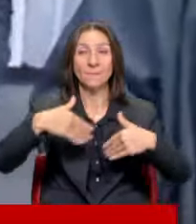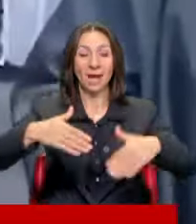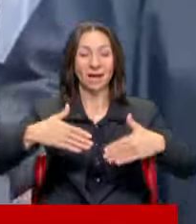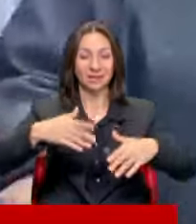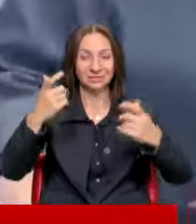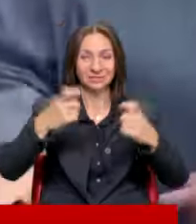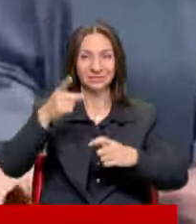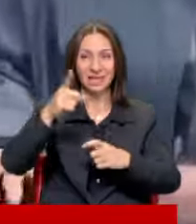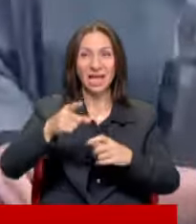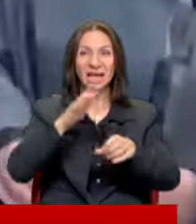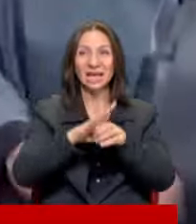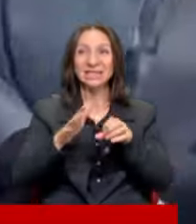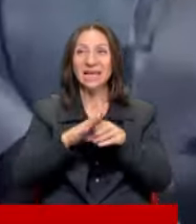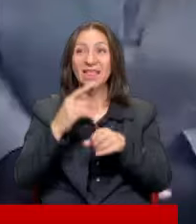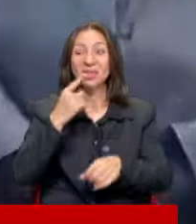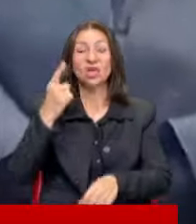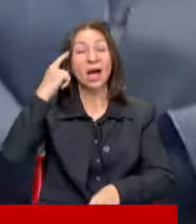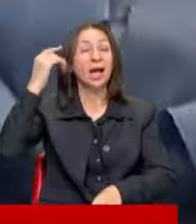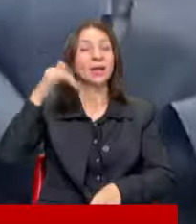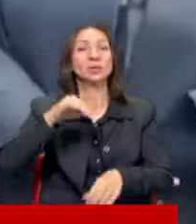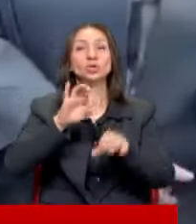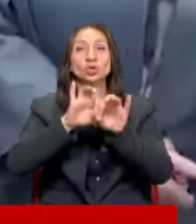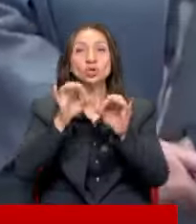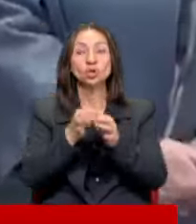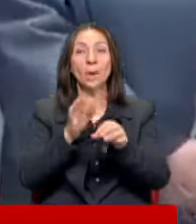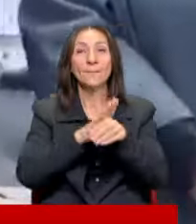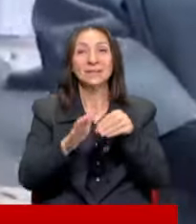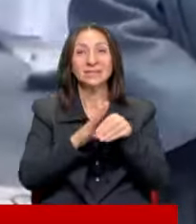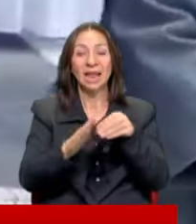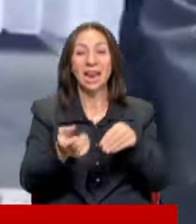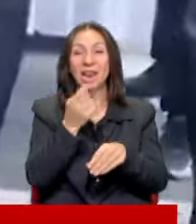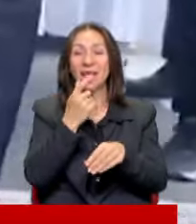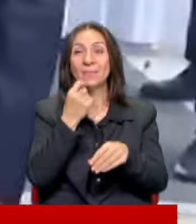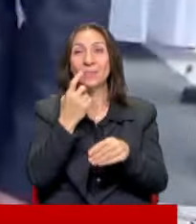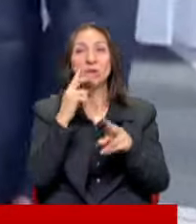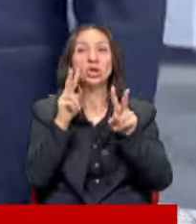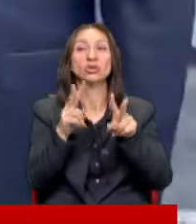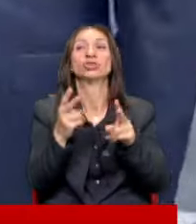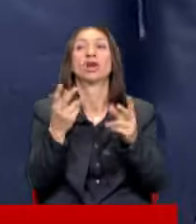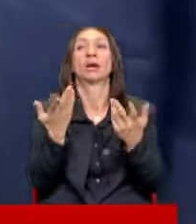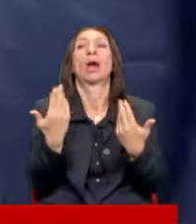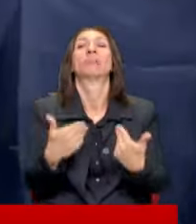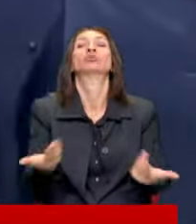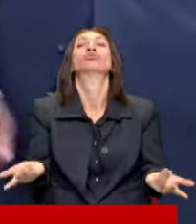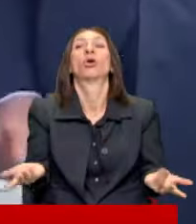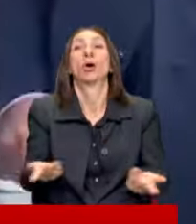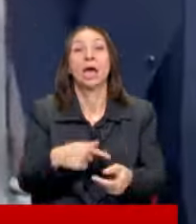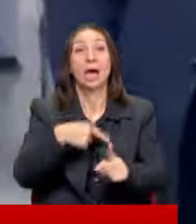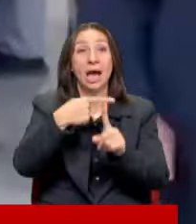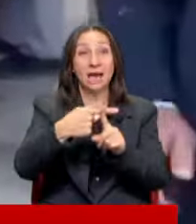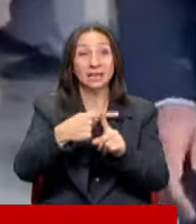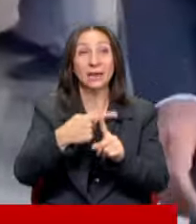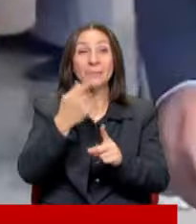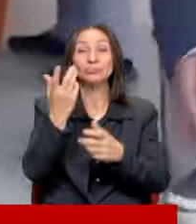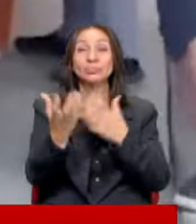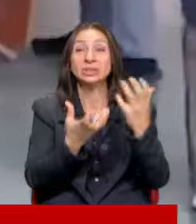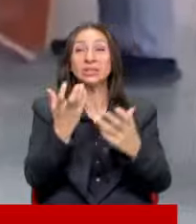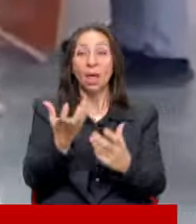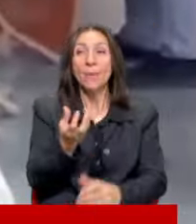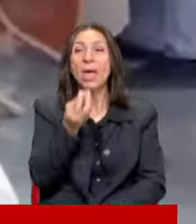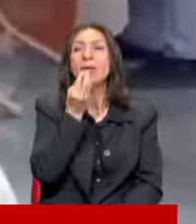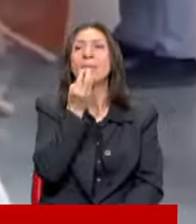partisini Kayseri denilince akla sucuk pastırma gelir leblebi tanıtacak halimiz yok diyerek savunmuştu üstüne bir deş